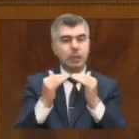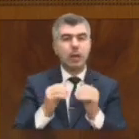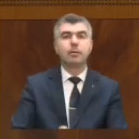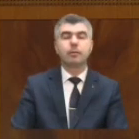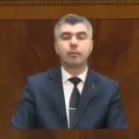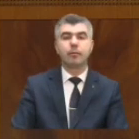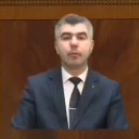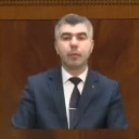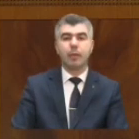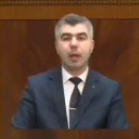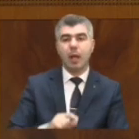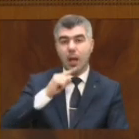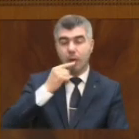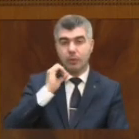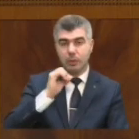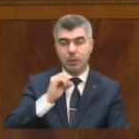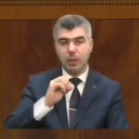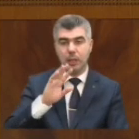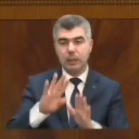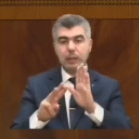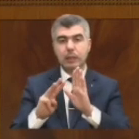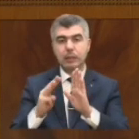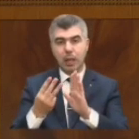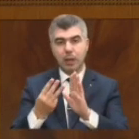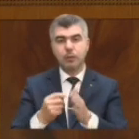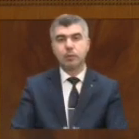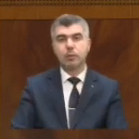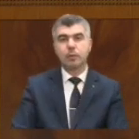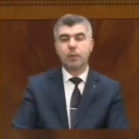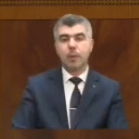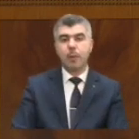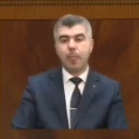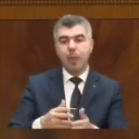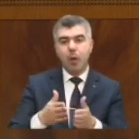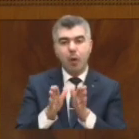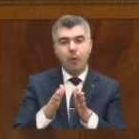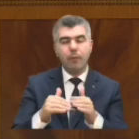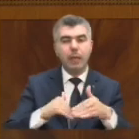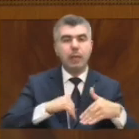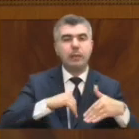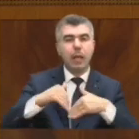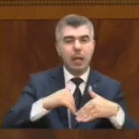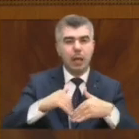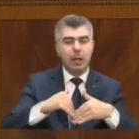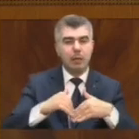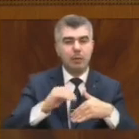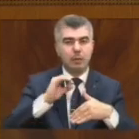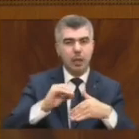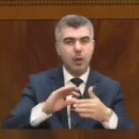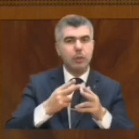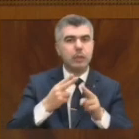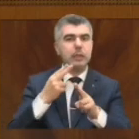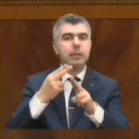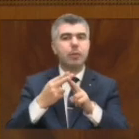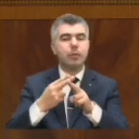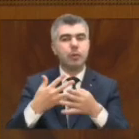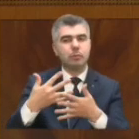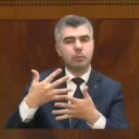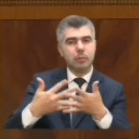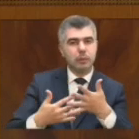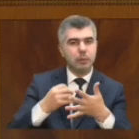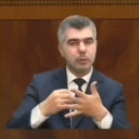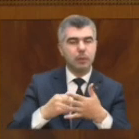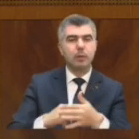إقليم الرشيدية الطريق الوطني رقم 13 بين مرزوقة وطاوس، إقليم تنغير الطريق الوطني رقم 17 بين